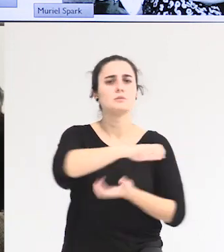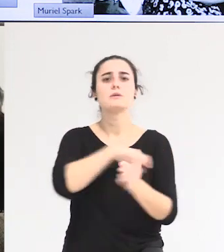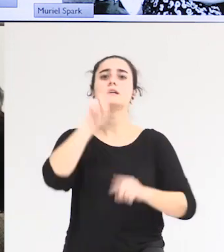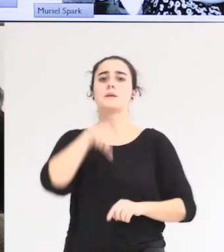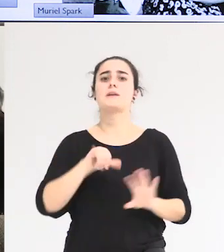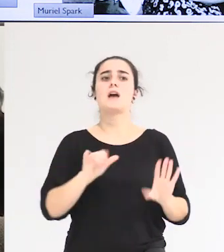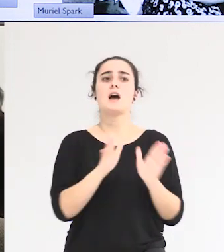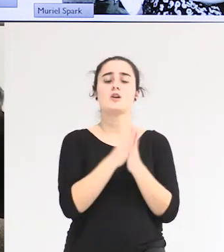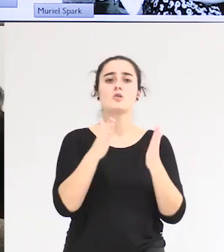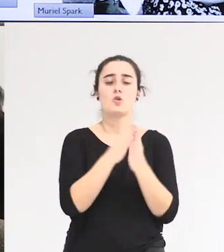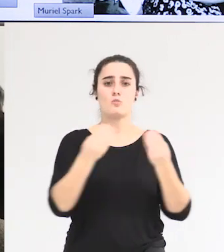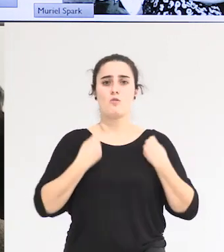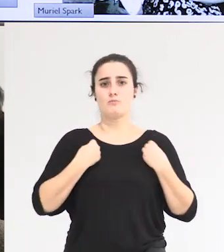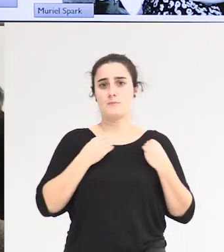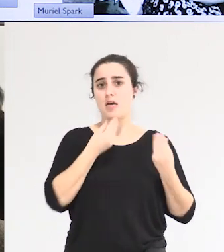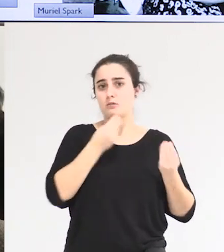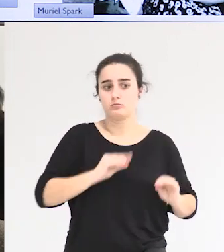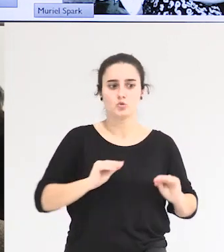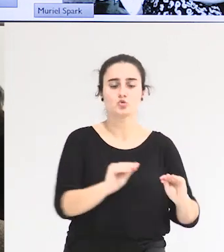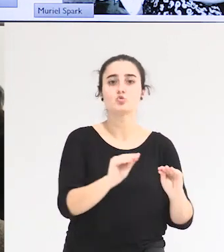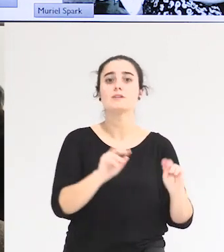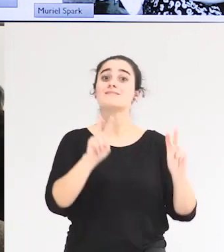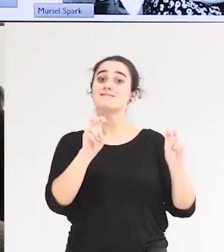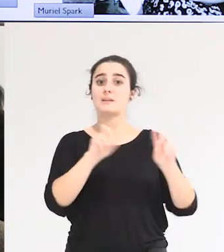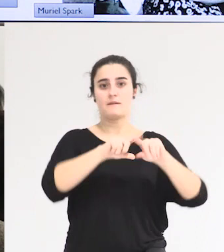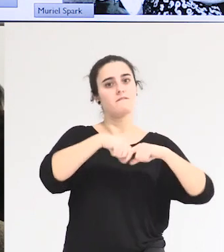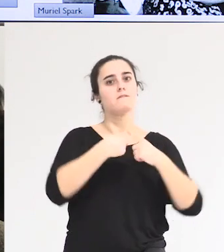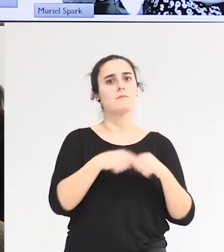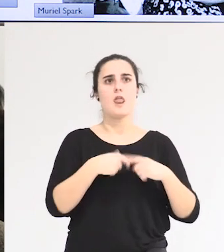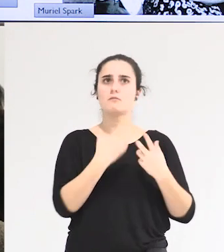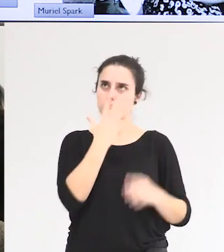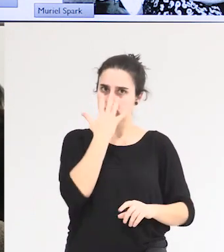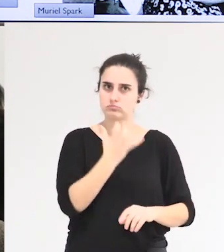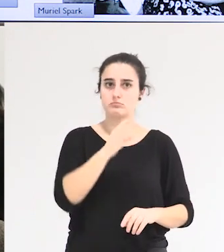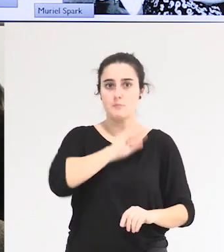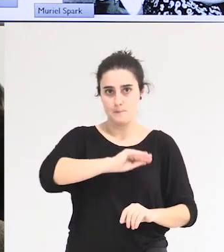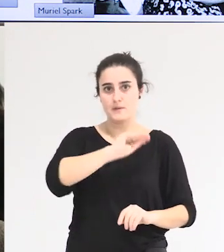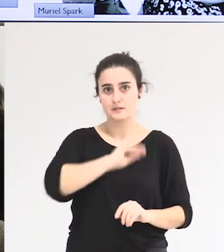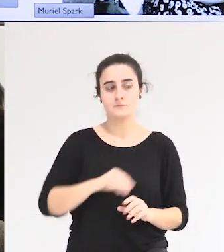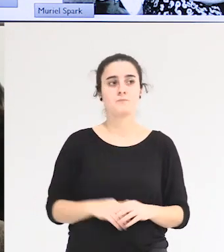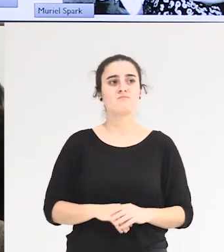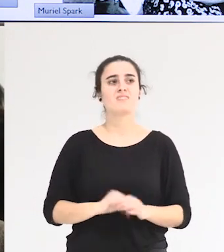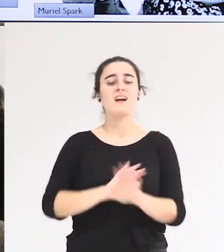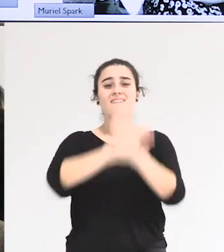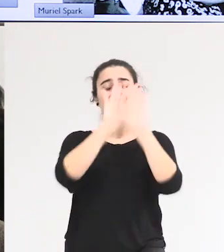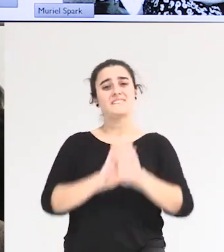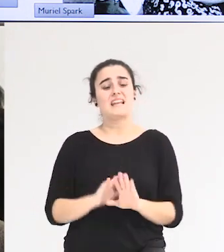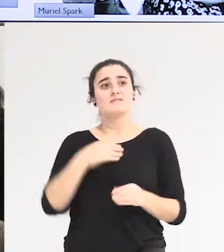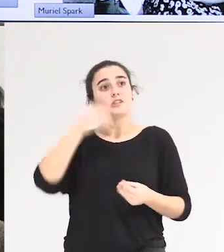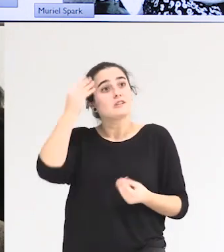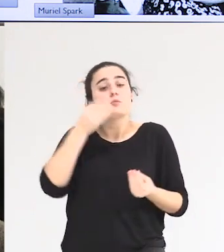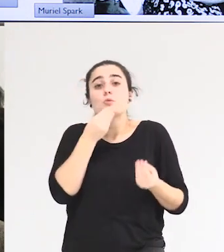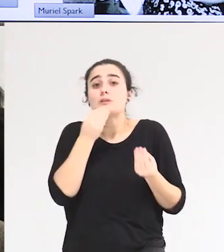biografia triste bat familiari dagokionez, bai? Azkenean uste dut historia bera